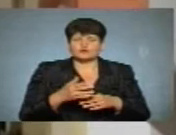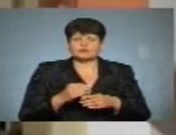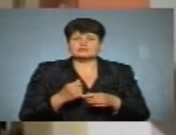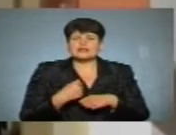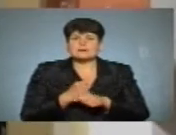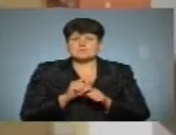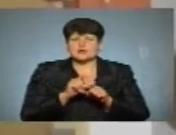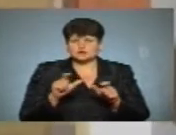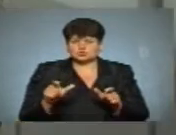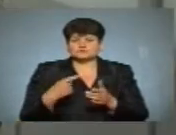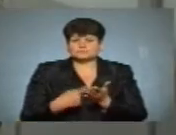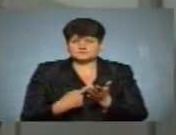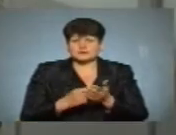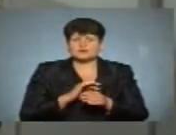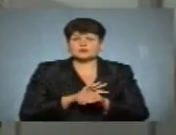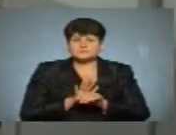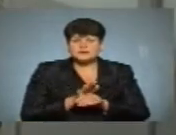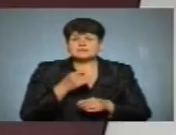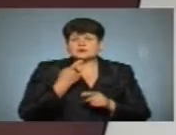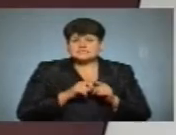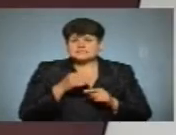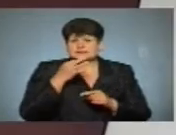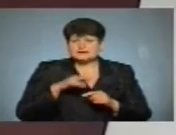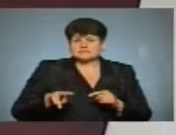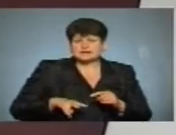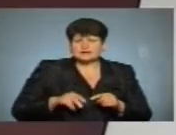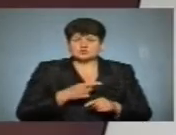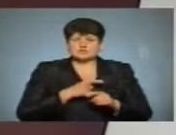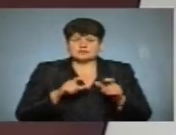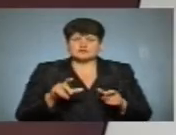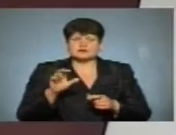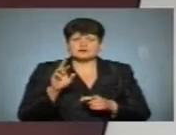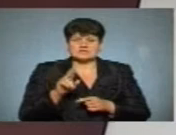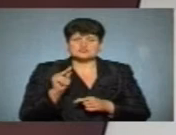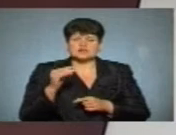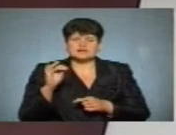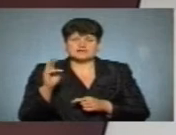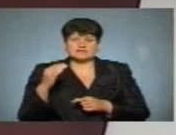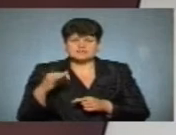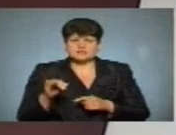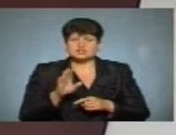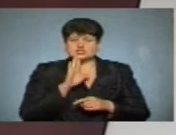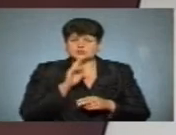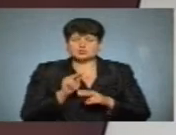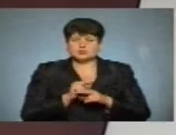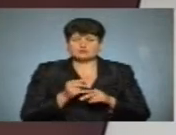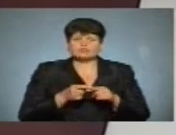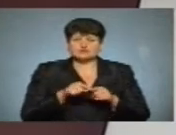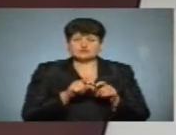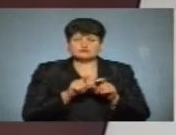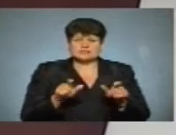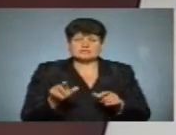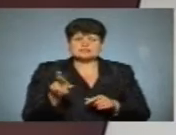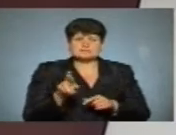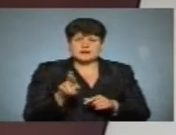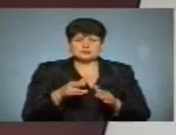лабораторно підтвердили коронавірус. Про це повідомив директор лікарні швидкої допомоги Ярослав Чайківський. За його словами, жінку лікують у цьому медзакладі з п'ятниці.